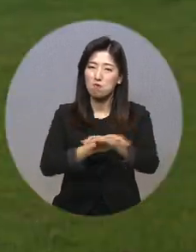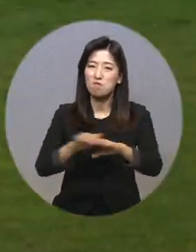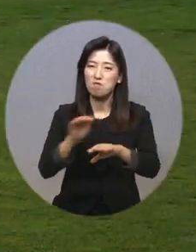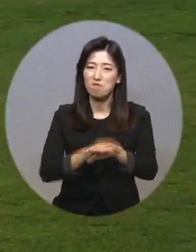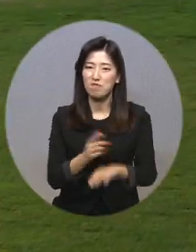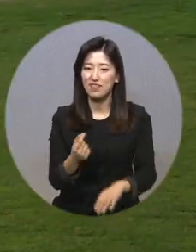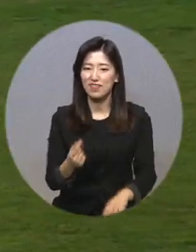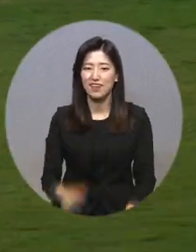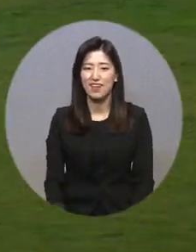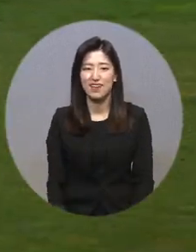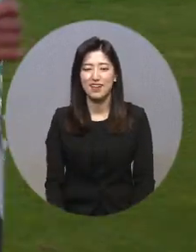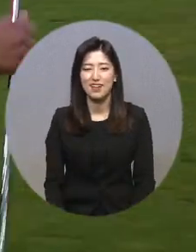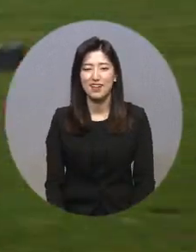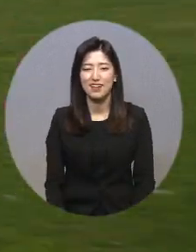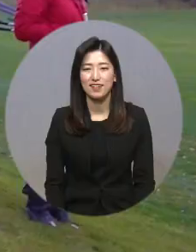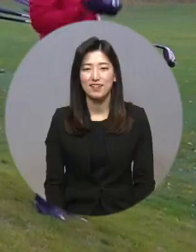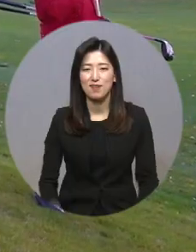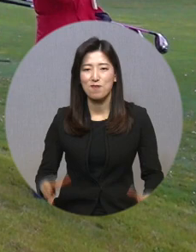줘